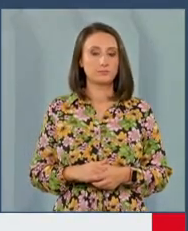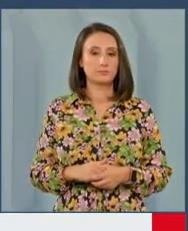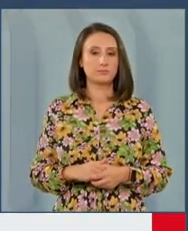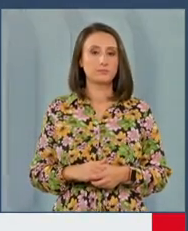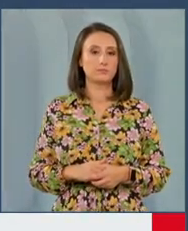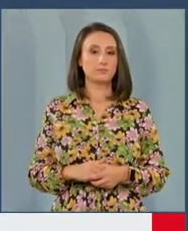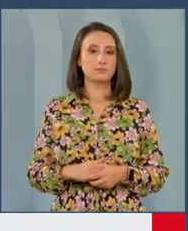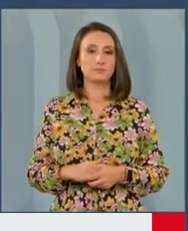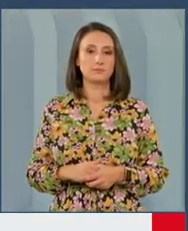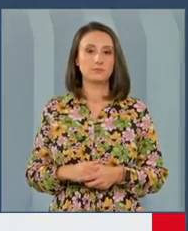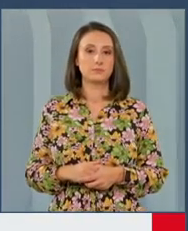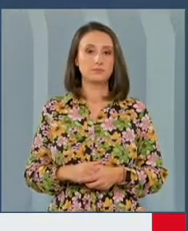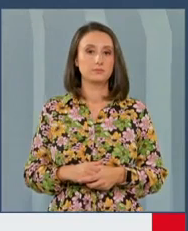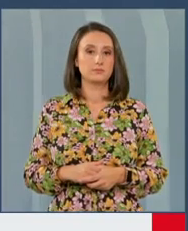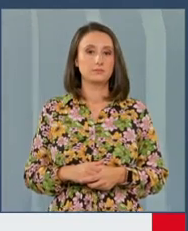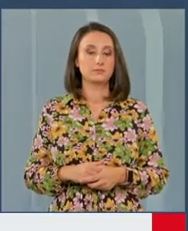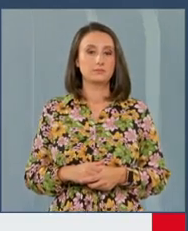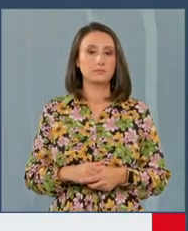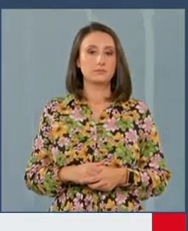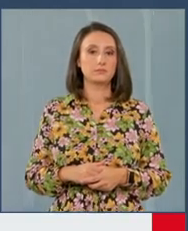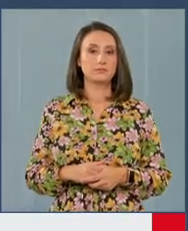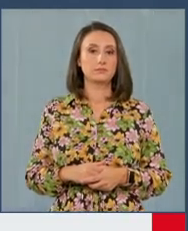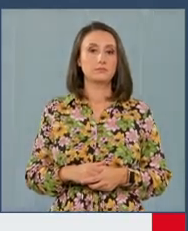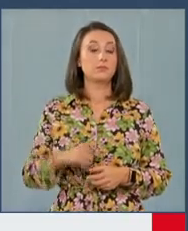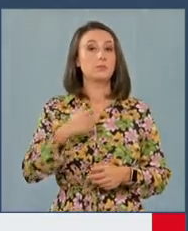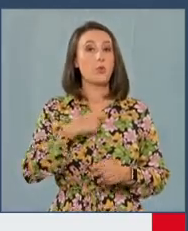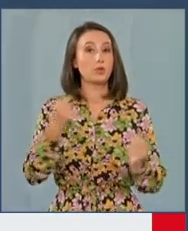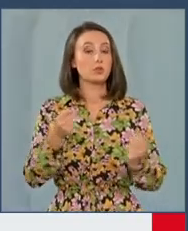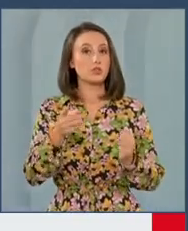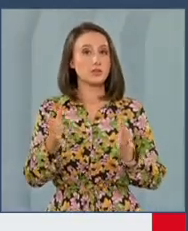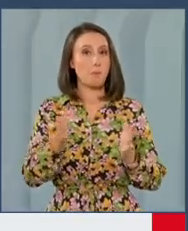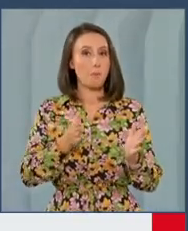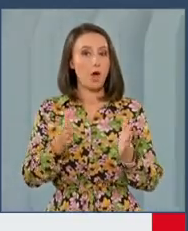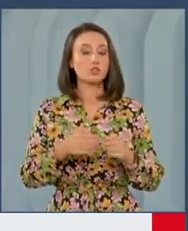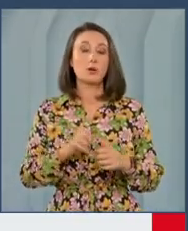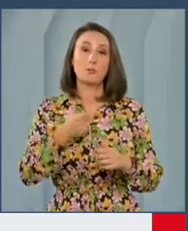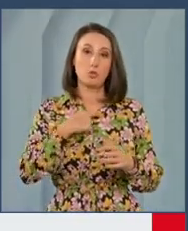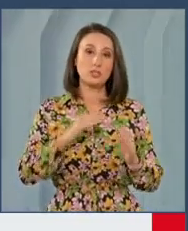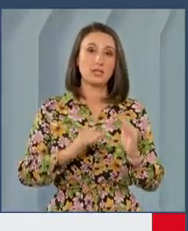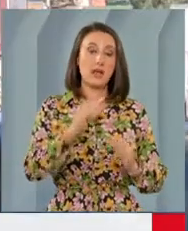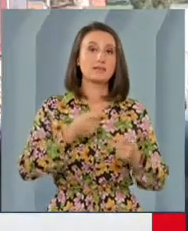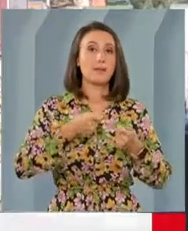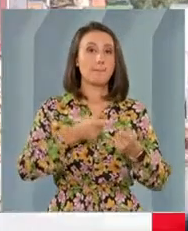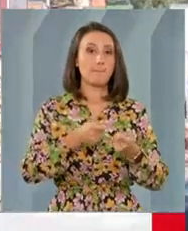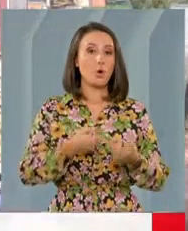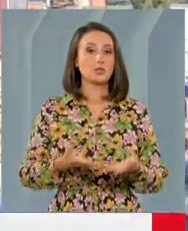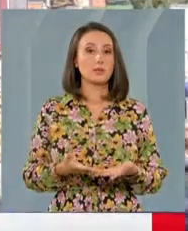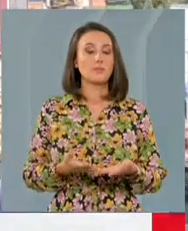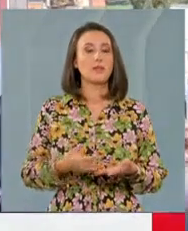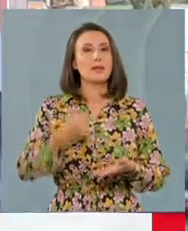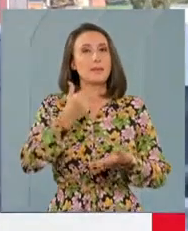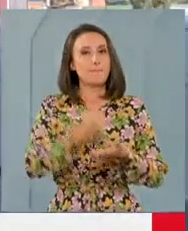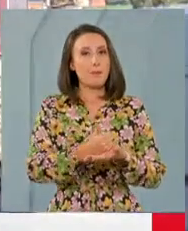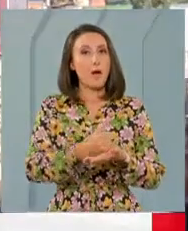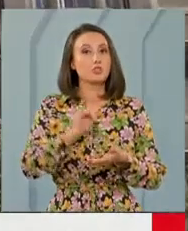Deci, practic, pe de o parte, pot acționa în cadrul acestei marje, pot crește impozitele. Cert este că primarii